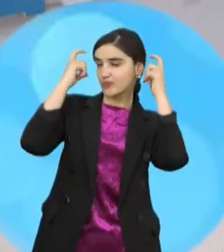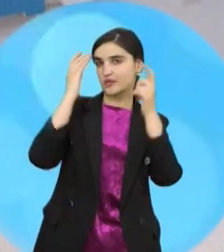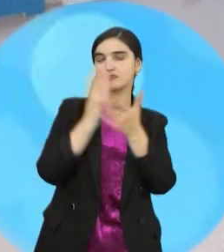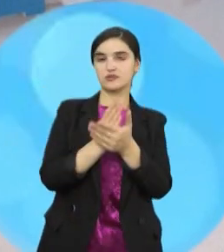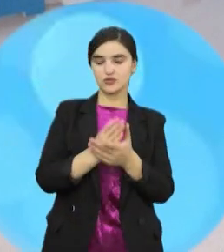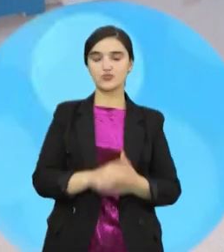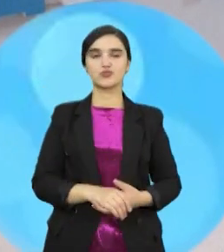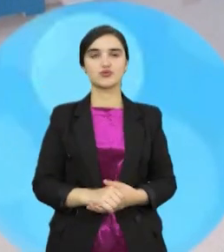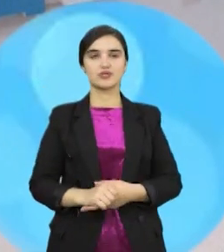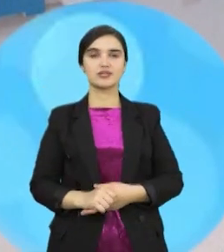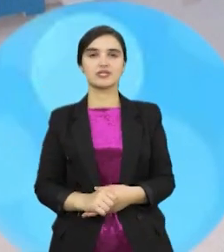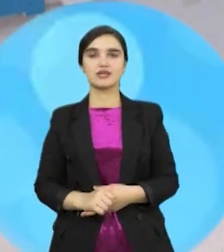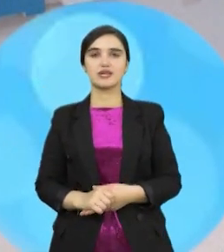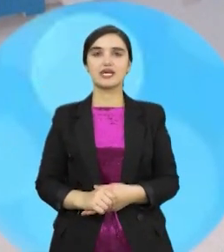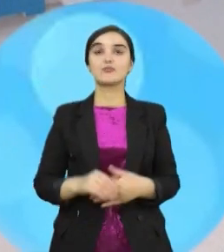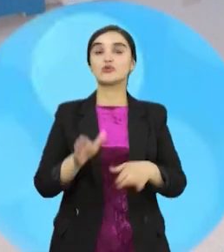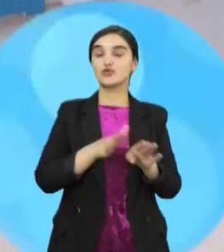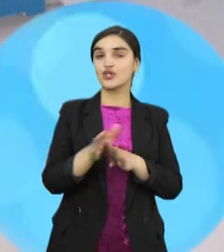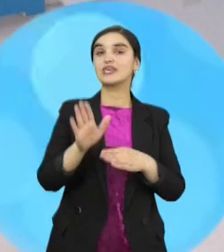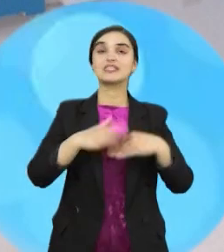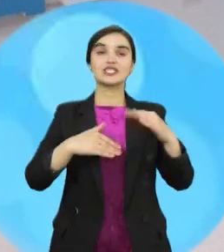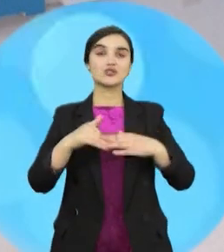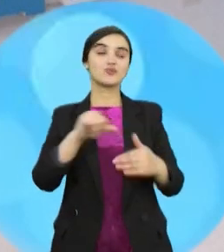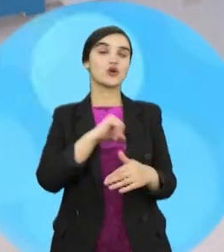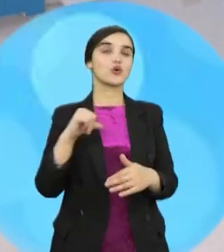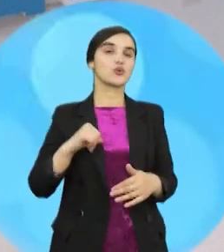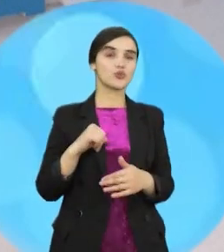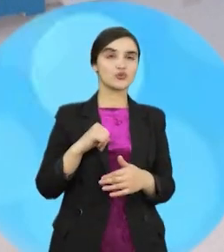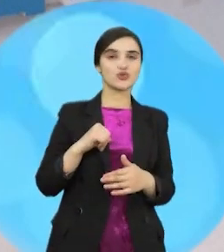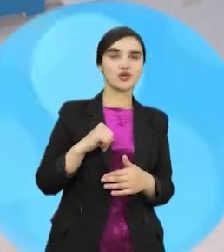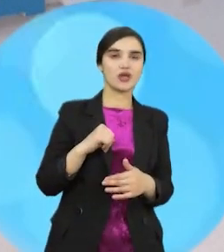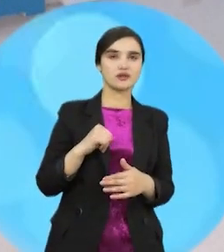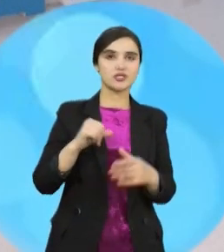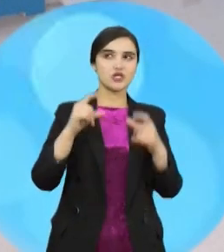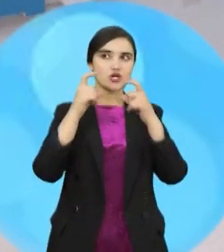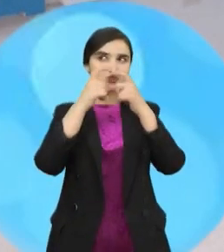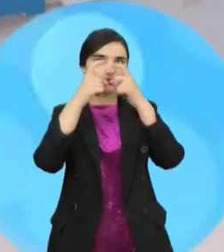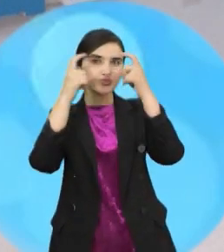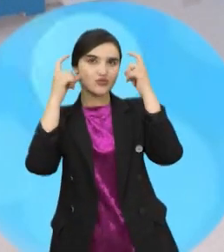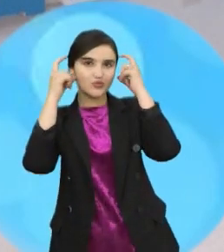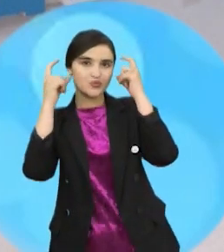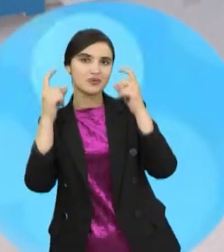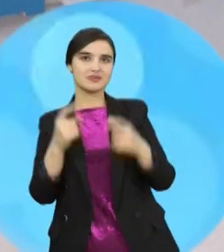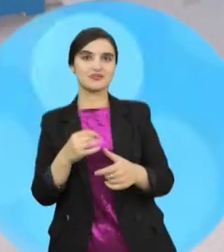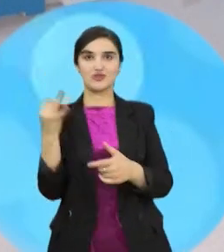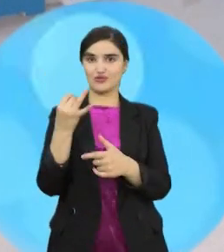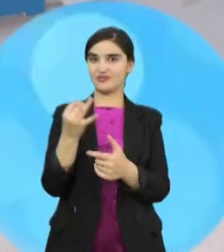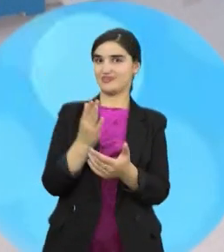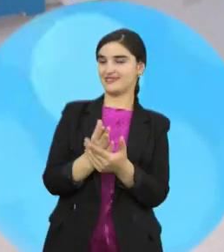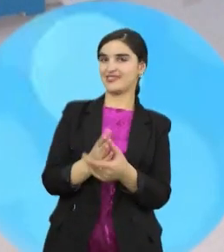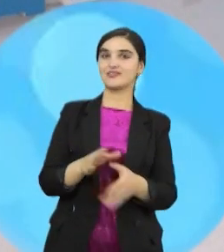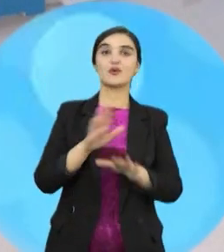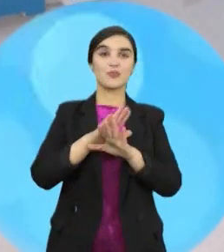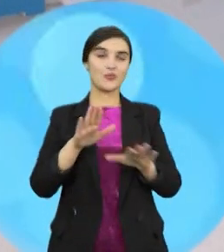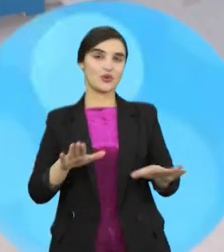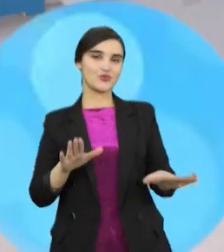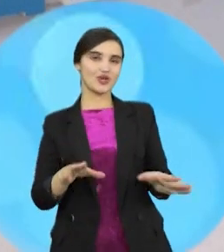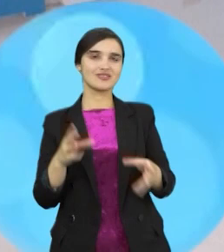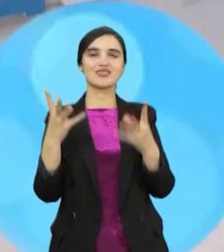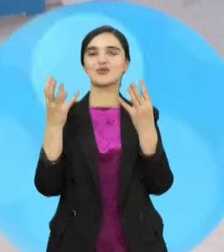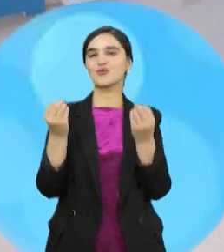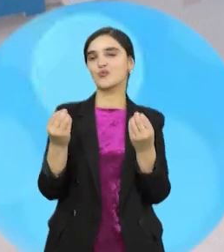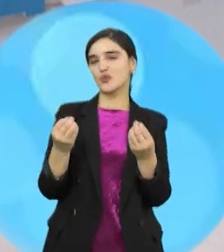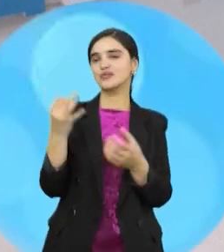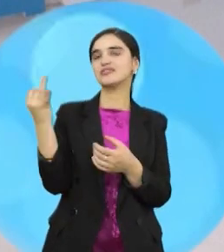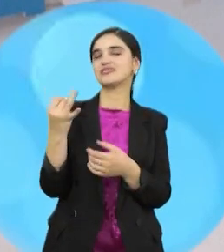چشم بندی نیز بود با اجرای این تجربه شما خود را طوری که گفتم یک سحرگر حس میکنید و با